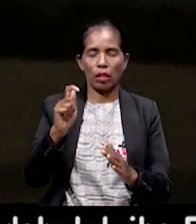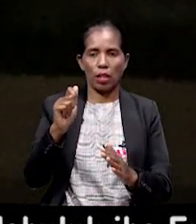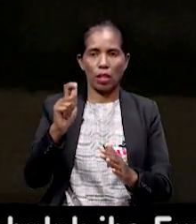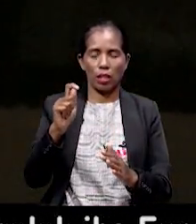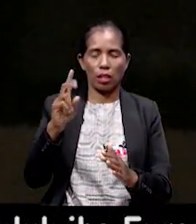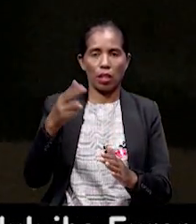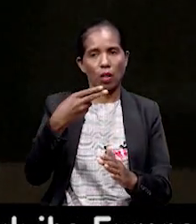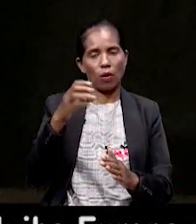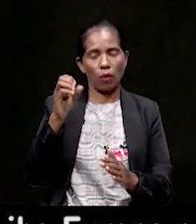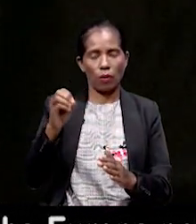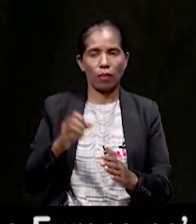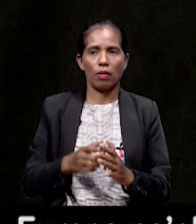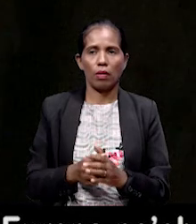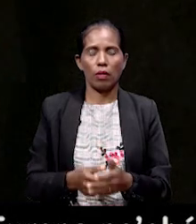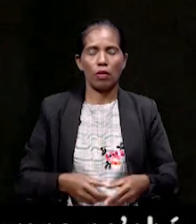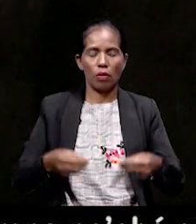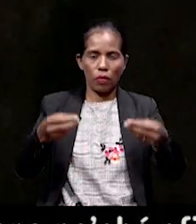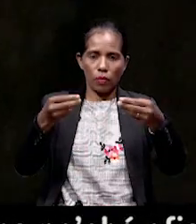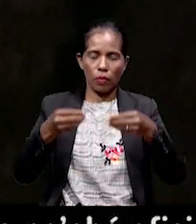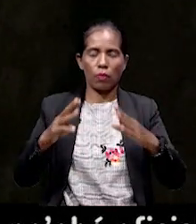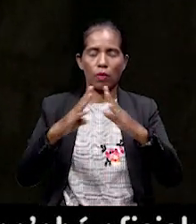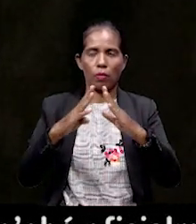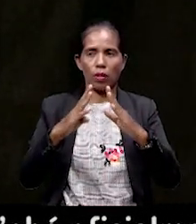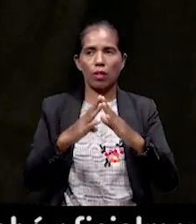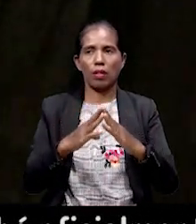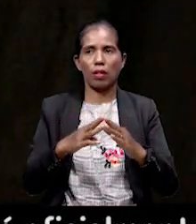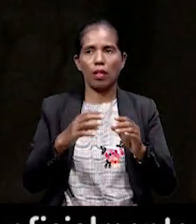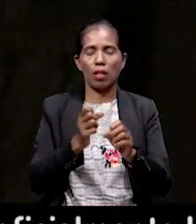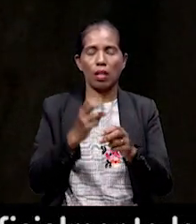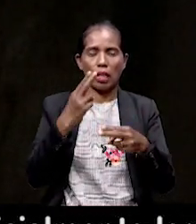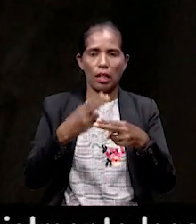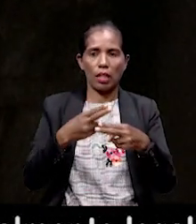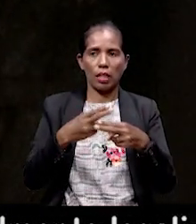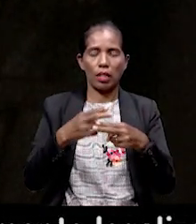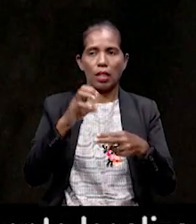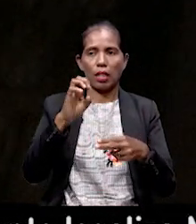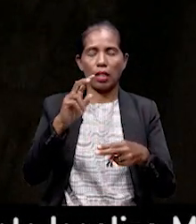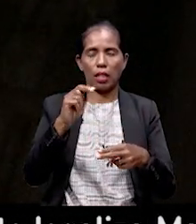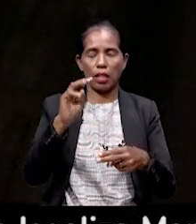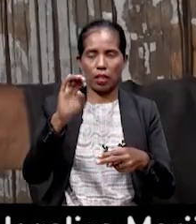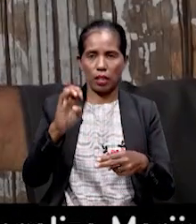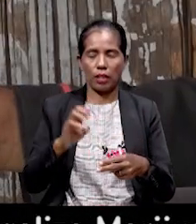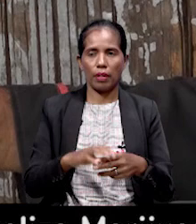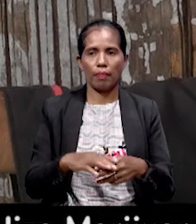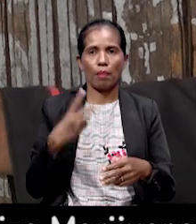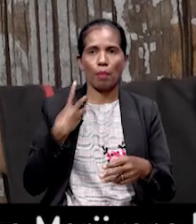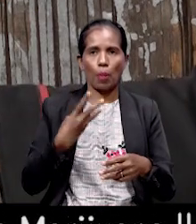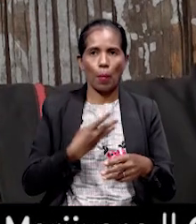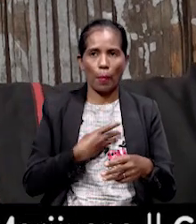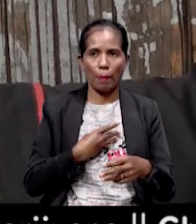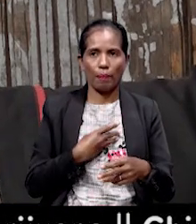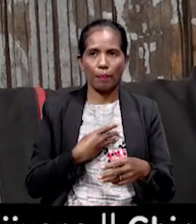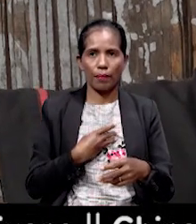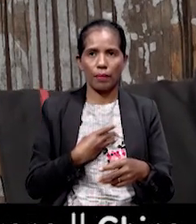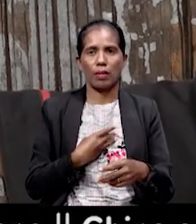ti anto waita taho mai entrega helaba umu ida ne ukung mak hanarang hinuta. Ba fale am nya tempo to ezersan